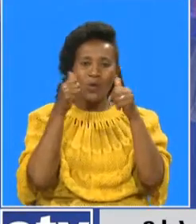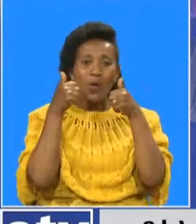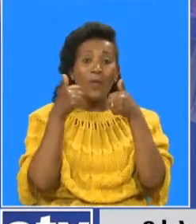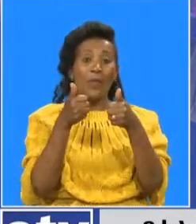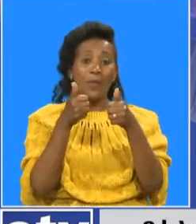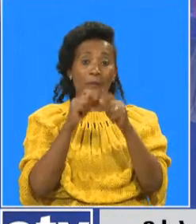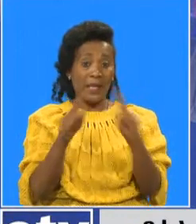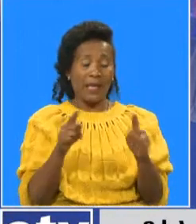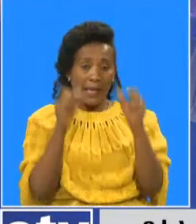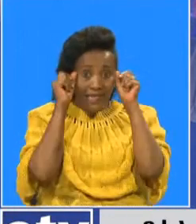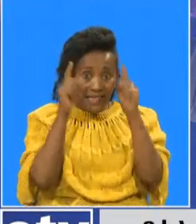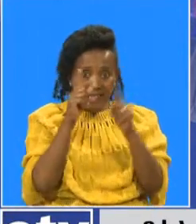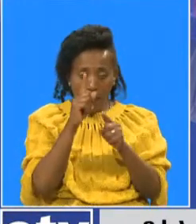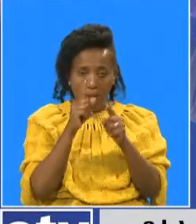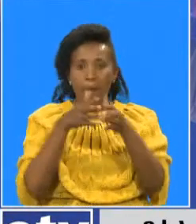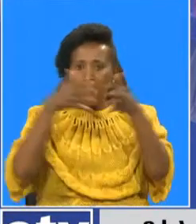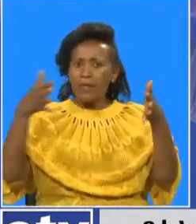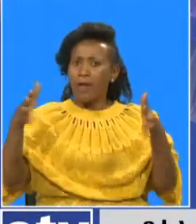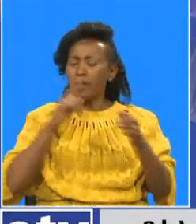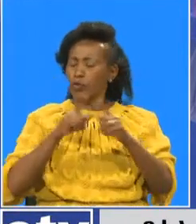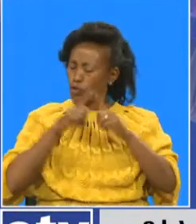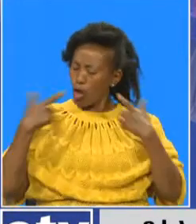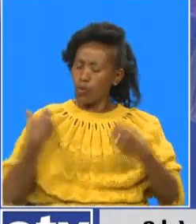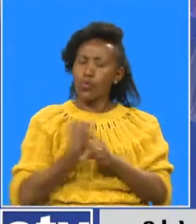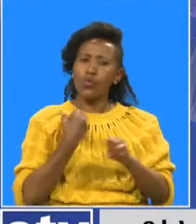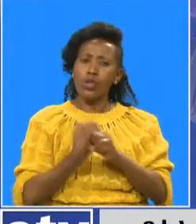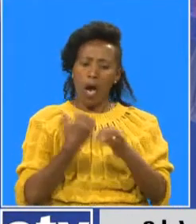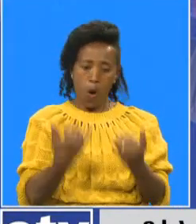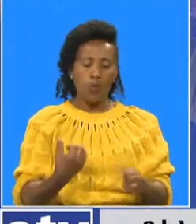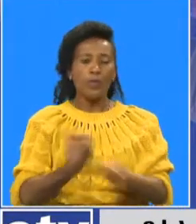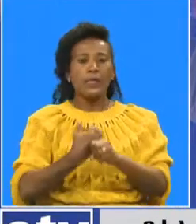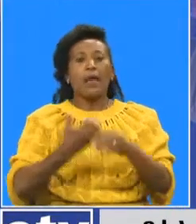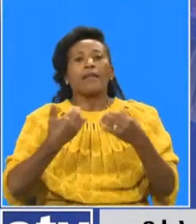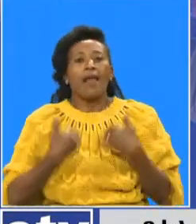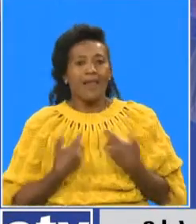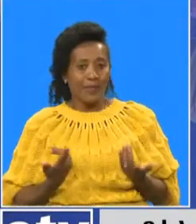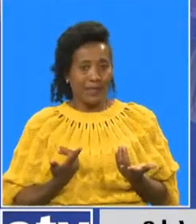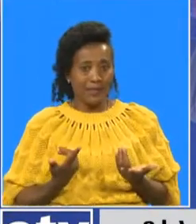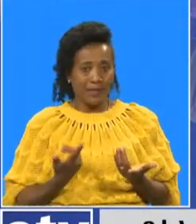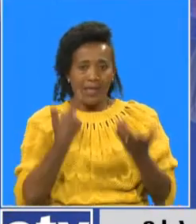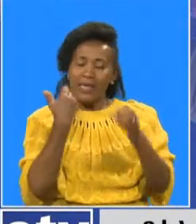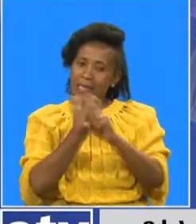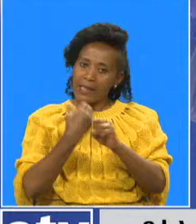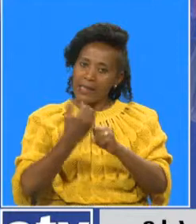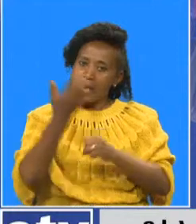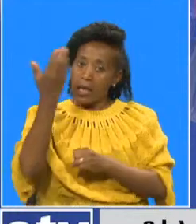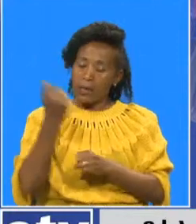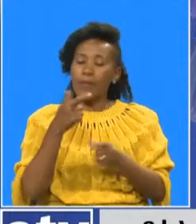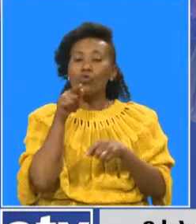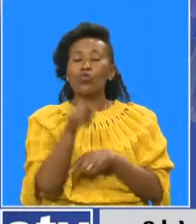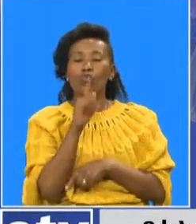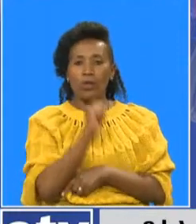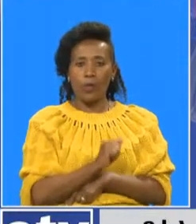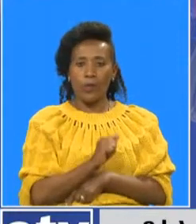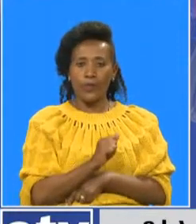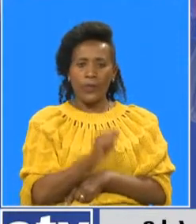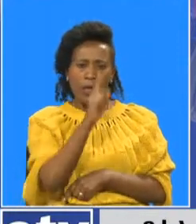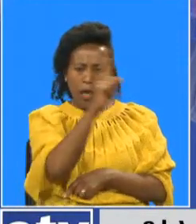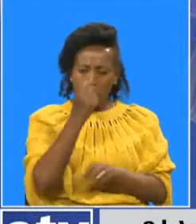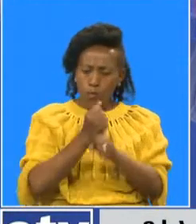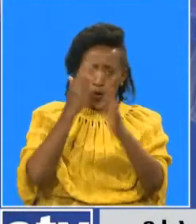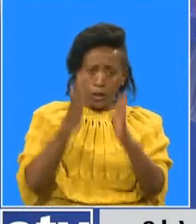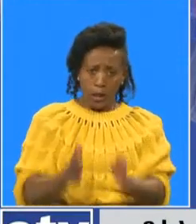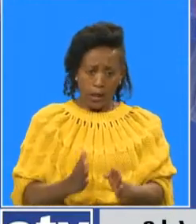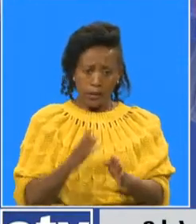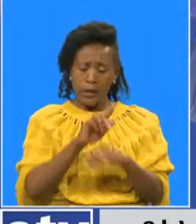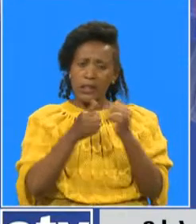በተለይ ግንዛቤ መፍጠር ነው ትልቁ ስራም አሁንም መሰራት ያለበት እየተሰራም የነበረው እሱ ነው። እያንዳንዱ